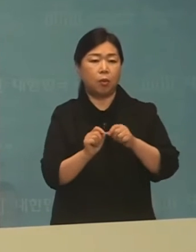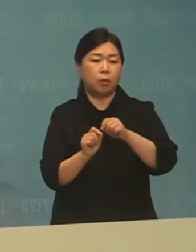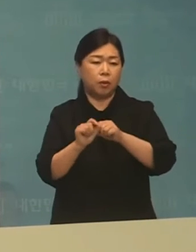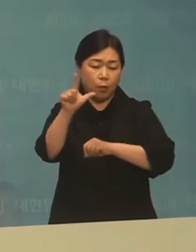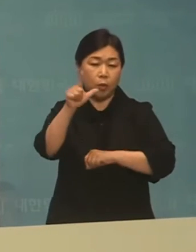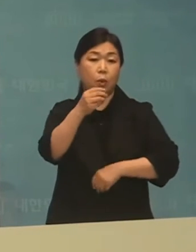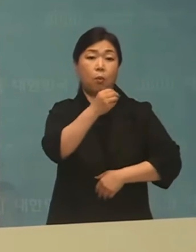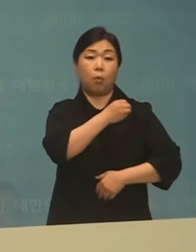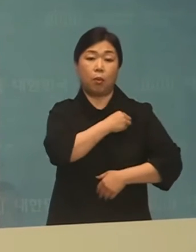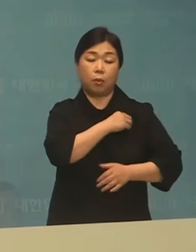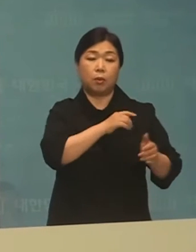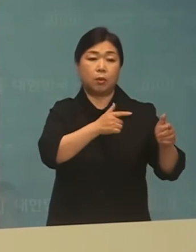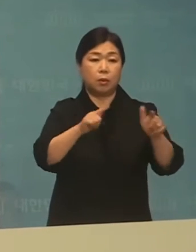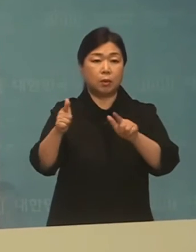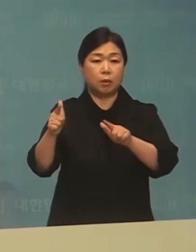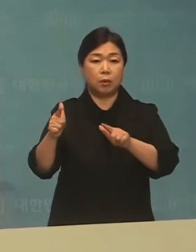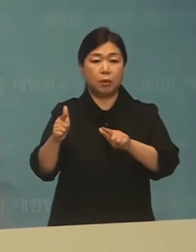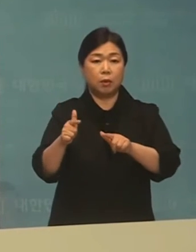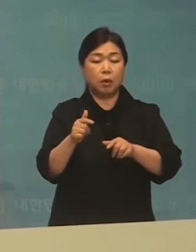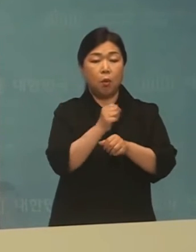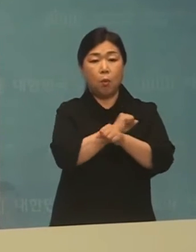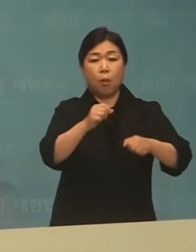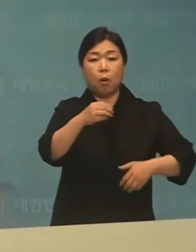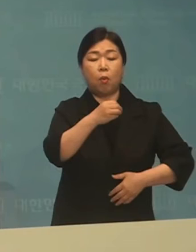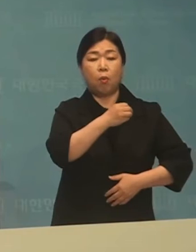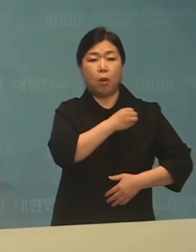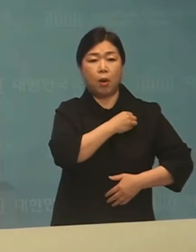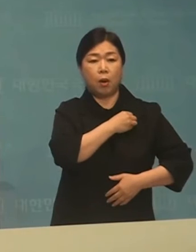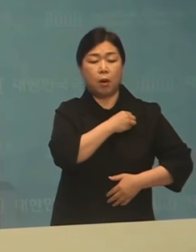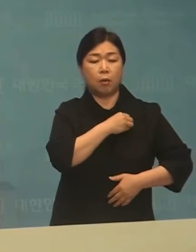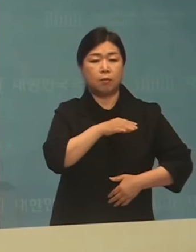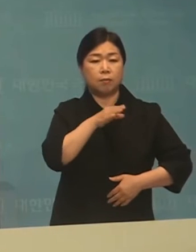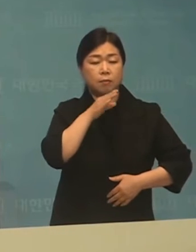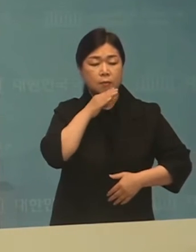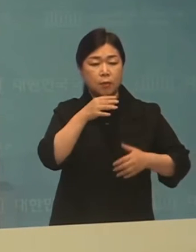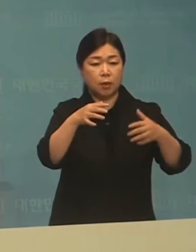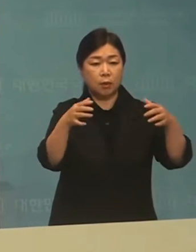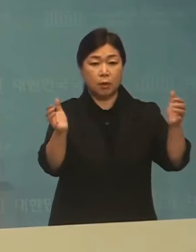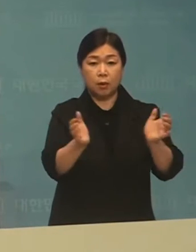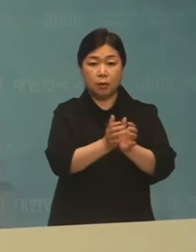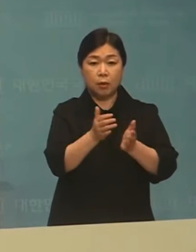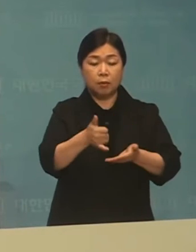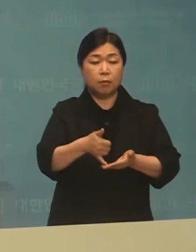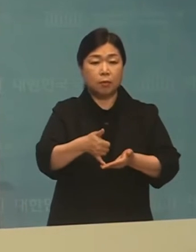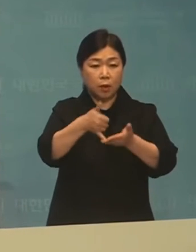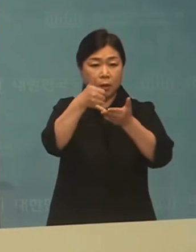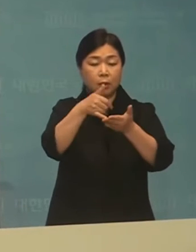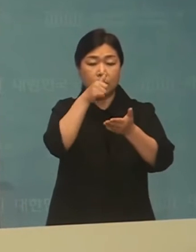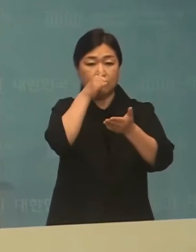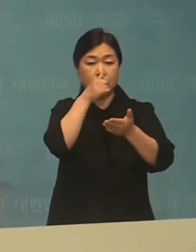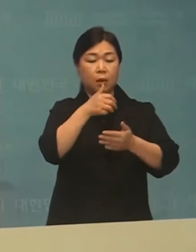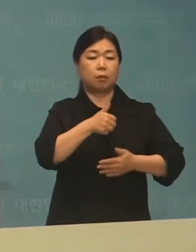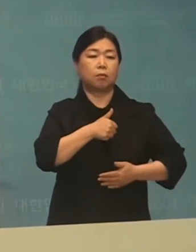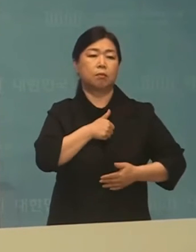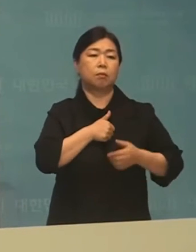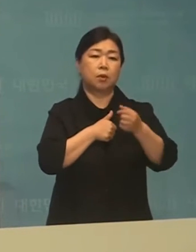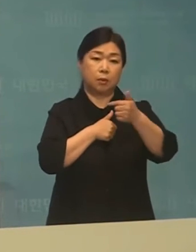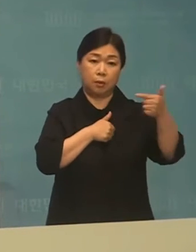광복회원들은 광복회의 존재감이 이렇게 높은 적이 없었다고 자긍심을 느끼고